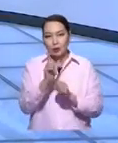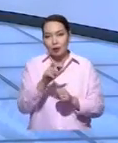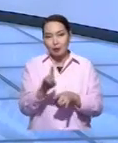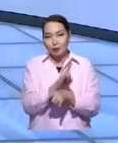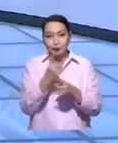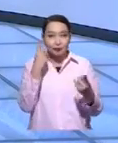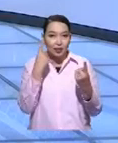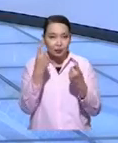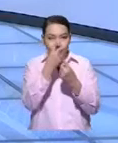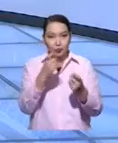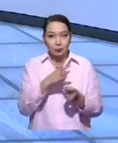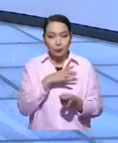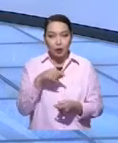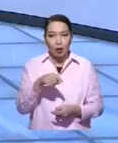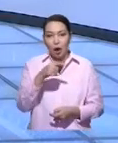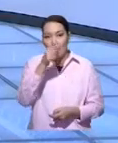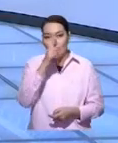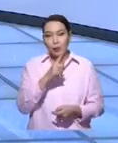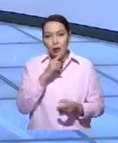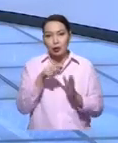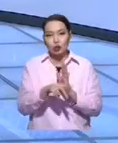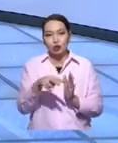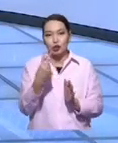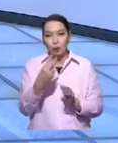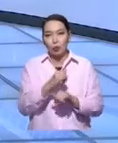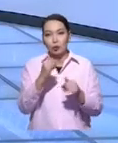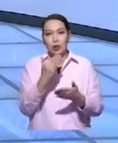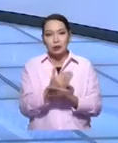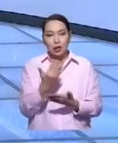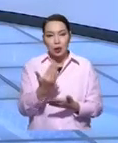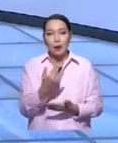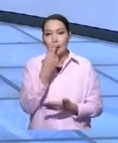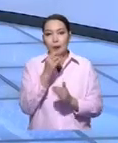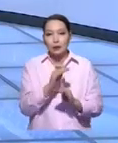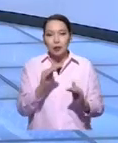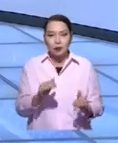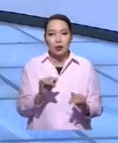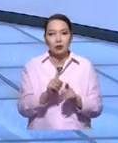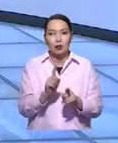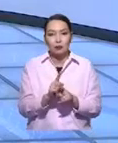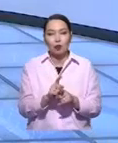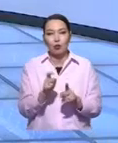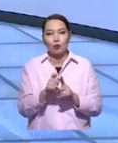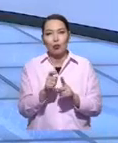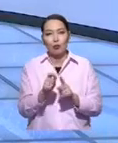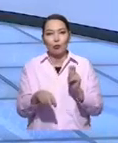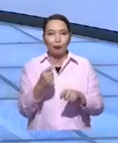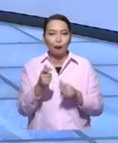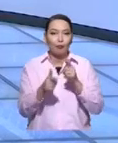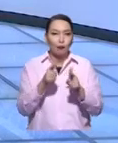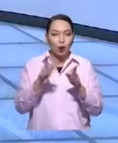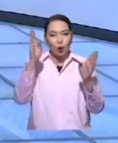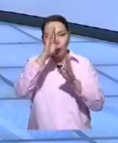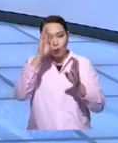саны бір айдың ішінде 22-ке жеткен. Оның екеуі кәмелетке толмаған бала, тау мен тасты бұзатын сөз бүтін бір жұрттың тағдырын